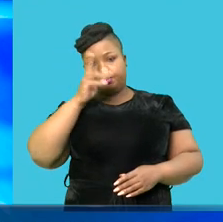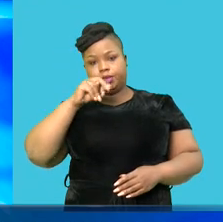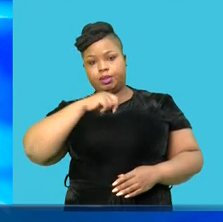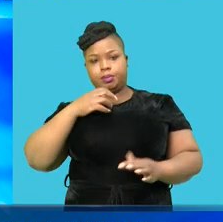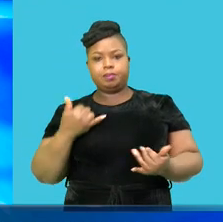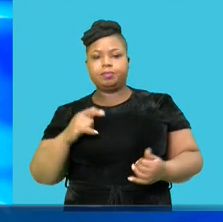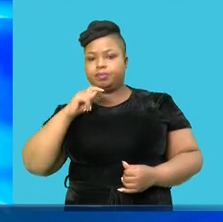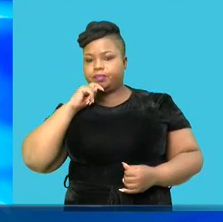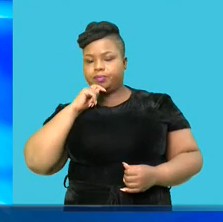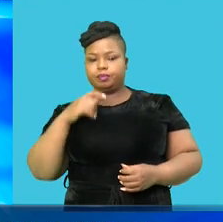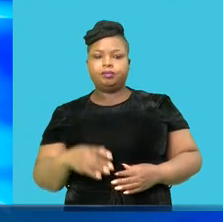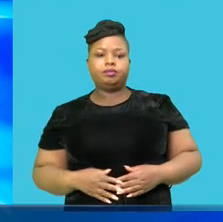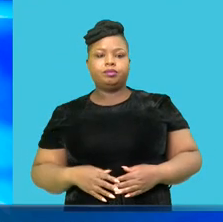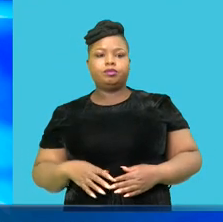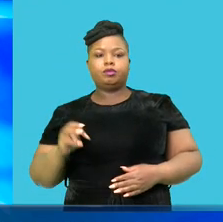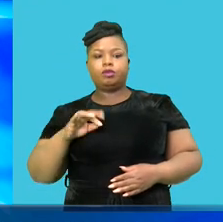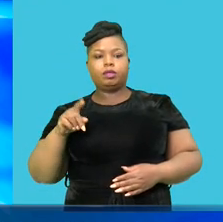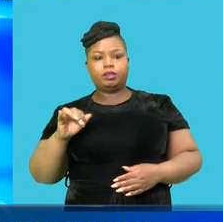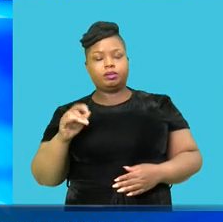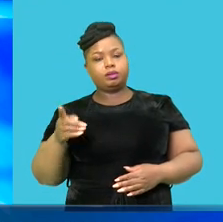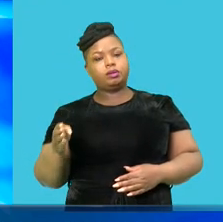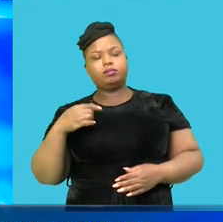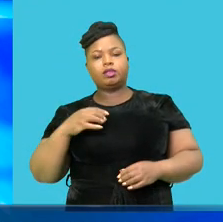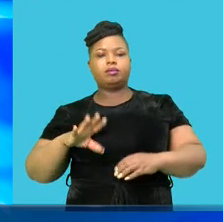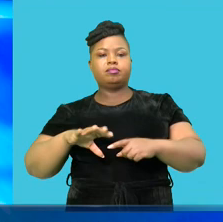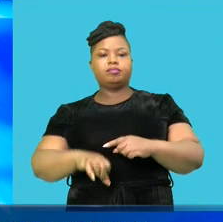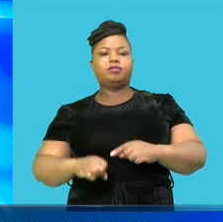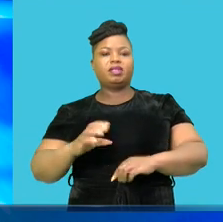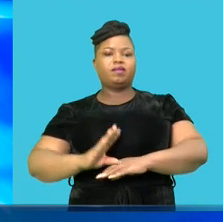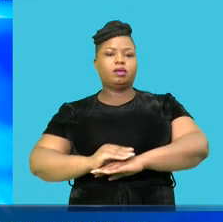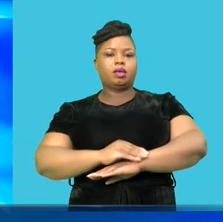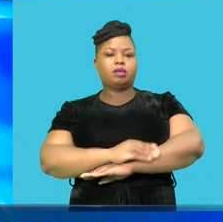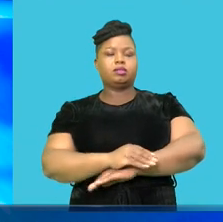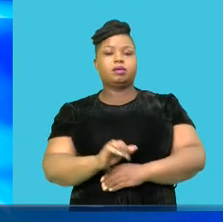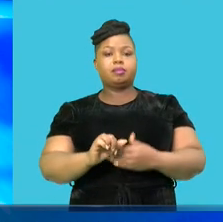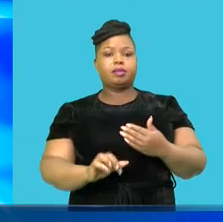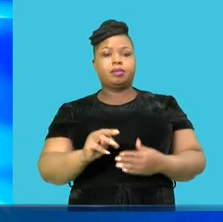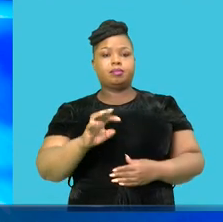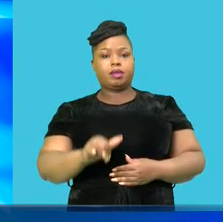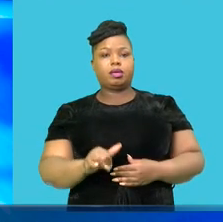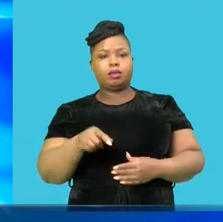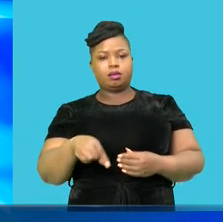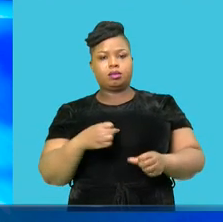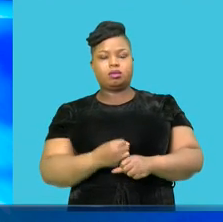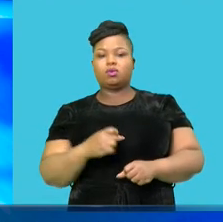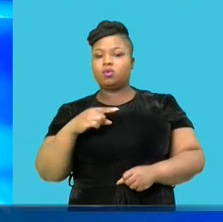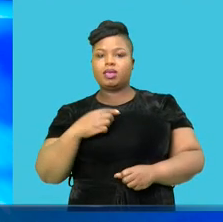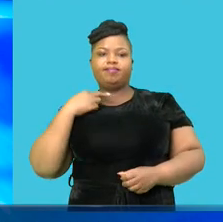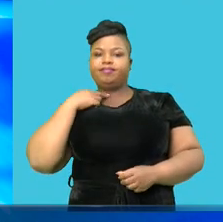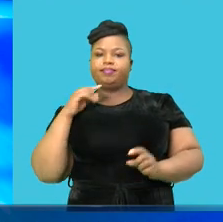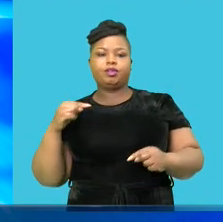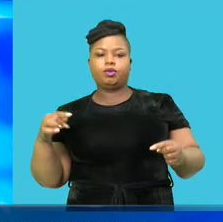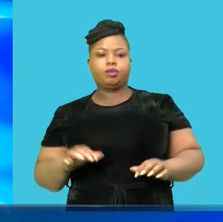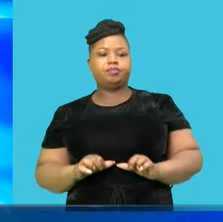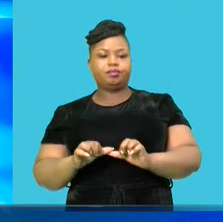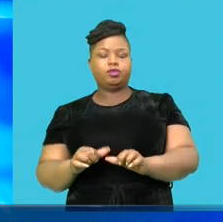namhlanje ekuseni. Okanti ke lokwaMpokazi Nkambule wafunyaniswa ukuba unomhlaza wemiphunga ngoMeyi walo nyaka kulandela ukungakwazi kwakhe ukugqiba inkqubo